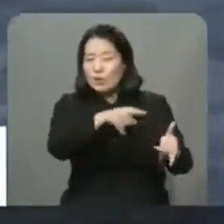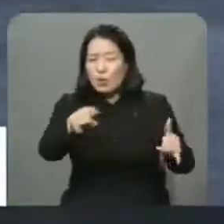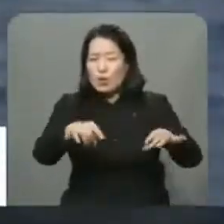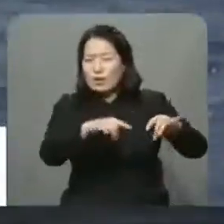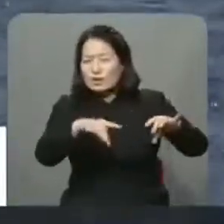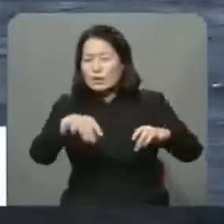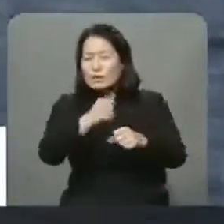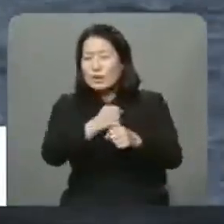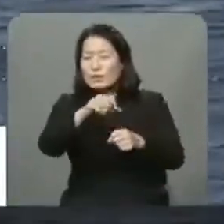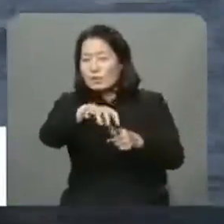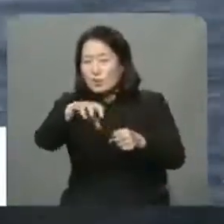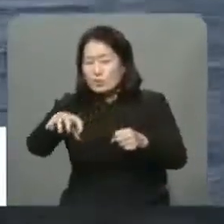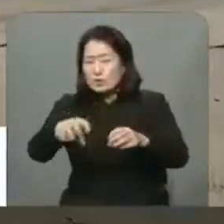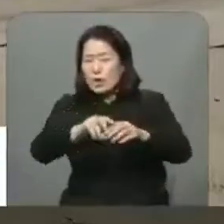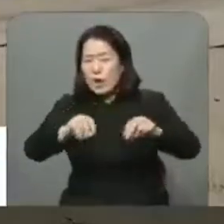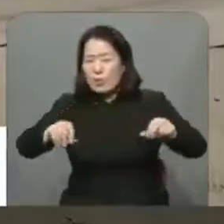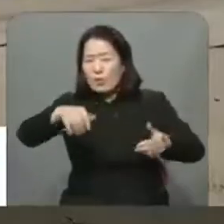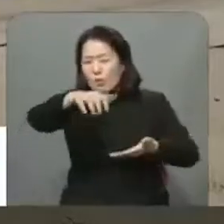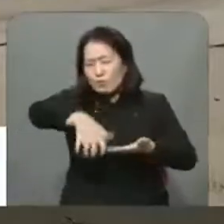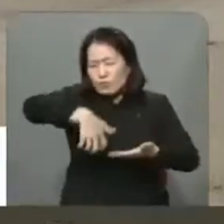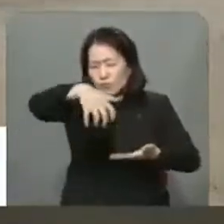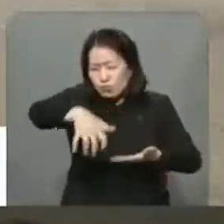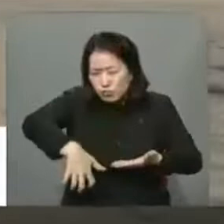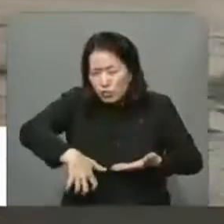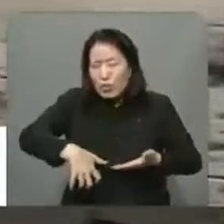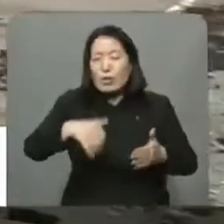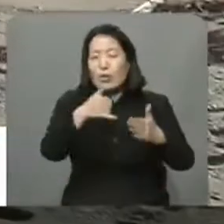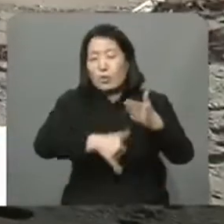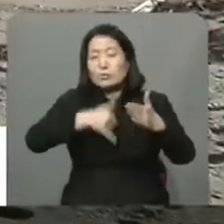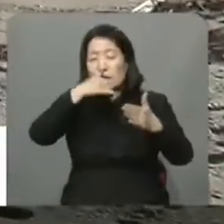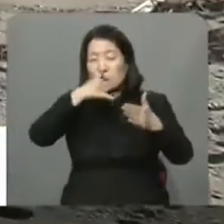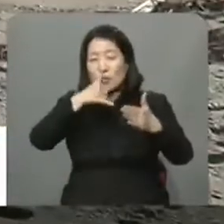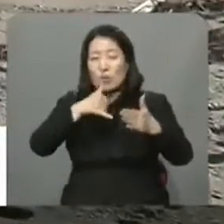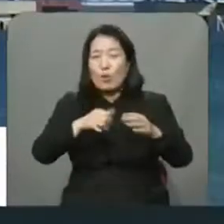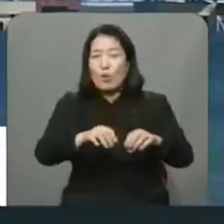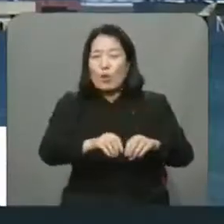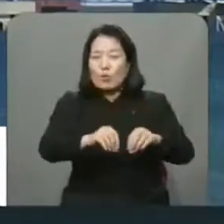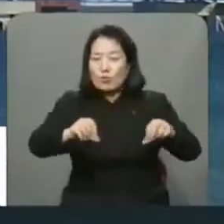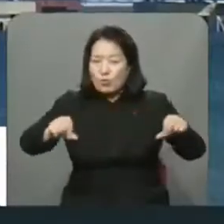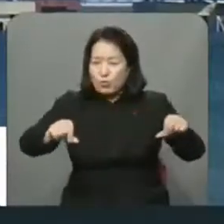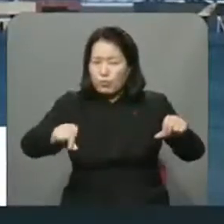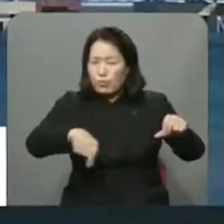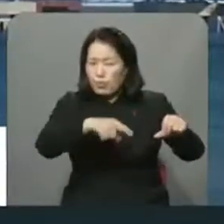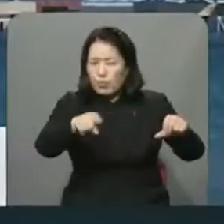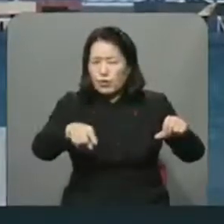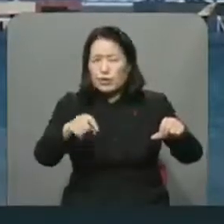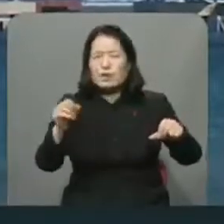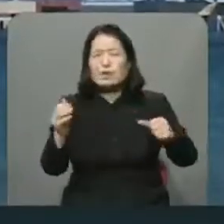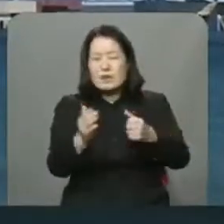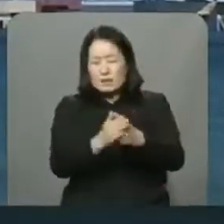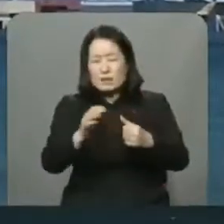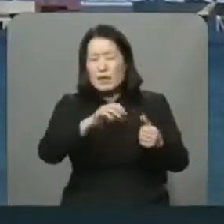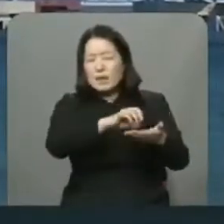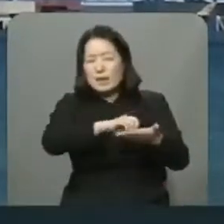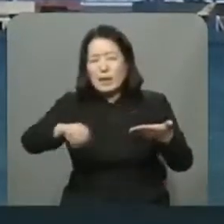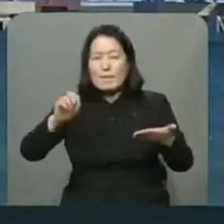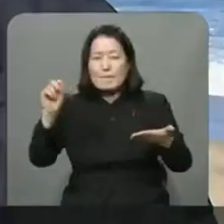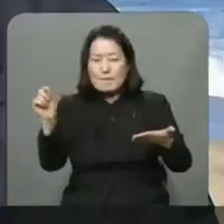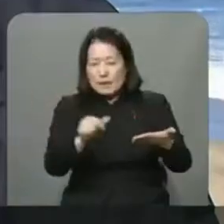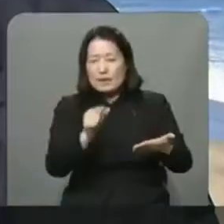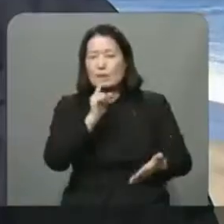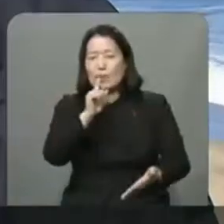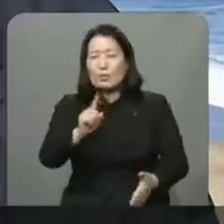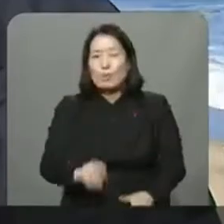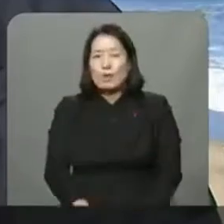화력발전소 건설 현장의 모래 준설 공사와 방파제 등 해상 구조물을 침식의 원인으로 지목하고 있습니다. 안인